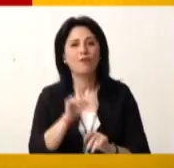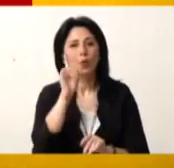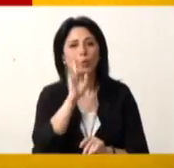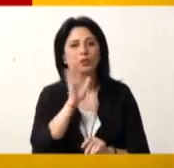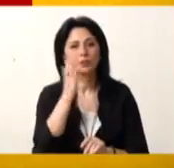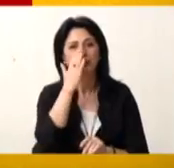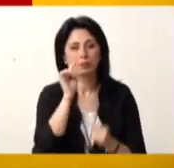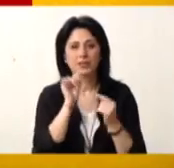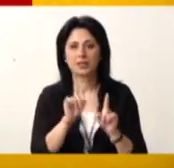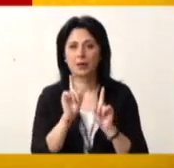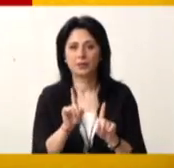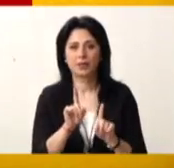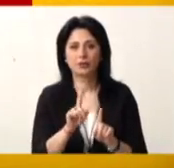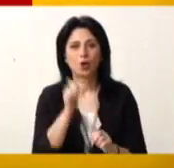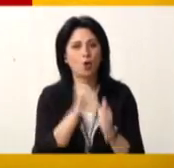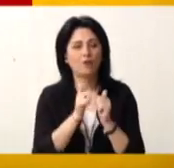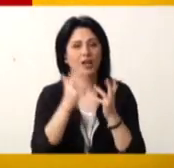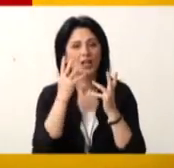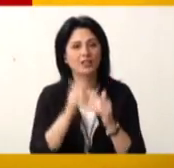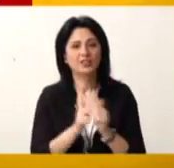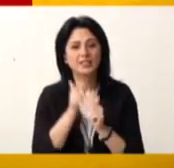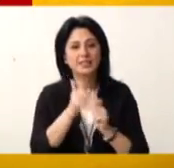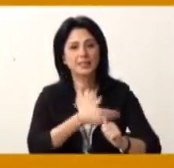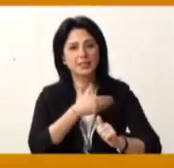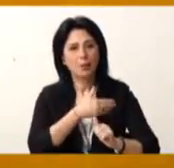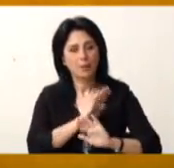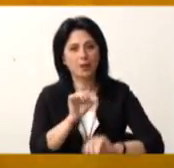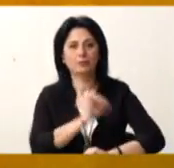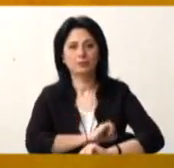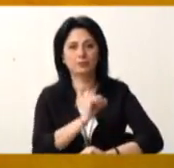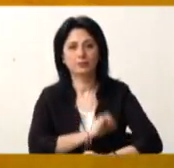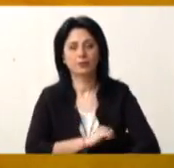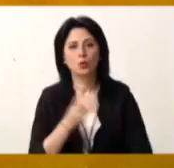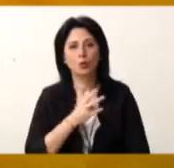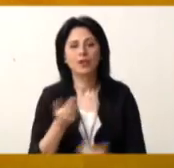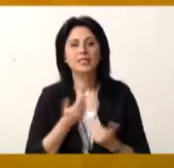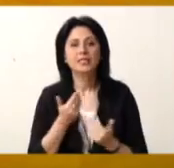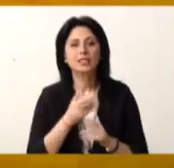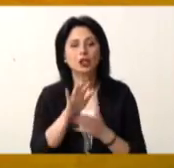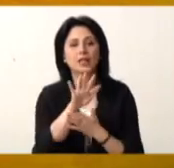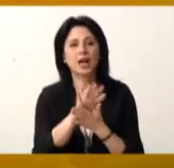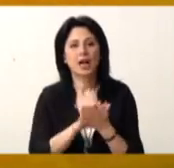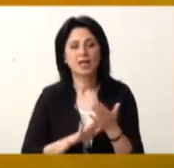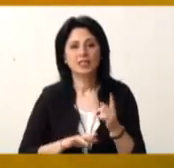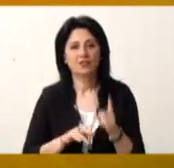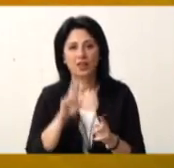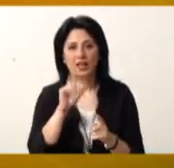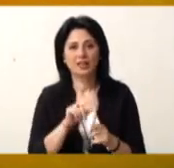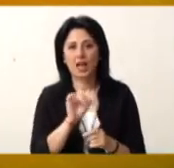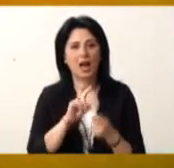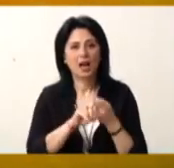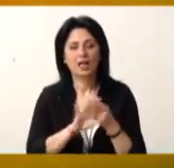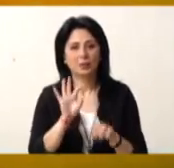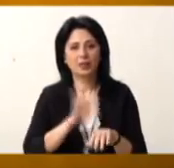უსიამოვნო სუნის წინააღმდეგ, ყოველ დღე წინასწარ დაბანილ კანზე. სიცოცხლის გახანგრძლივება და